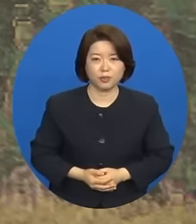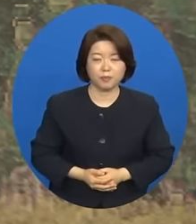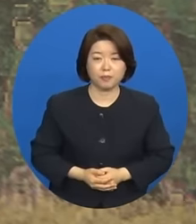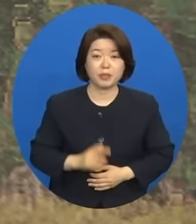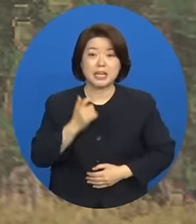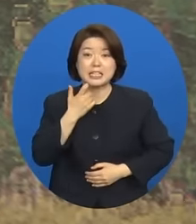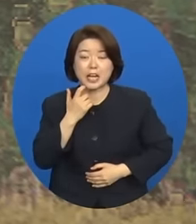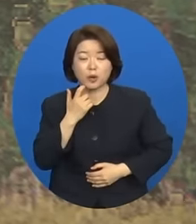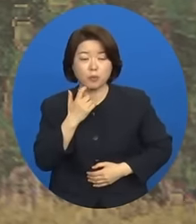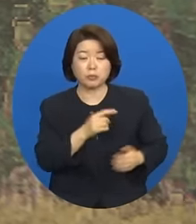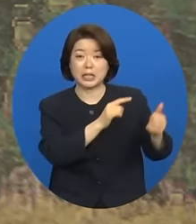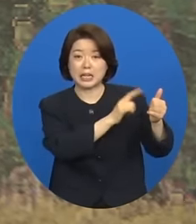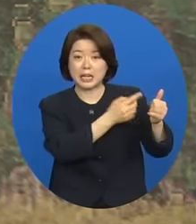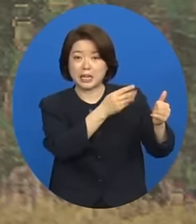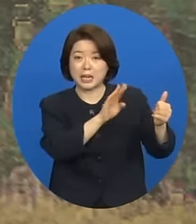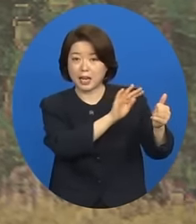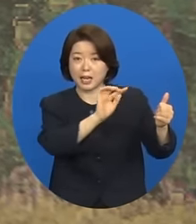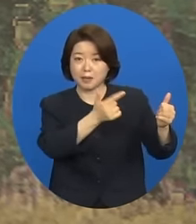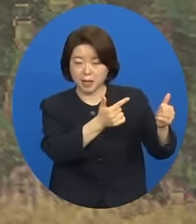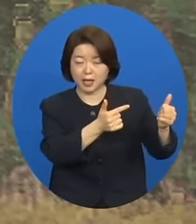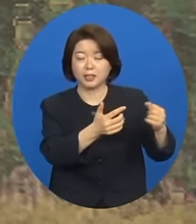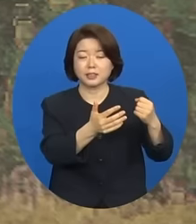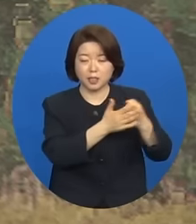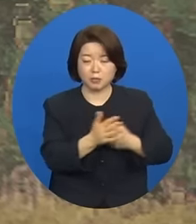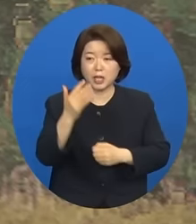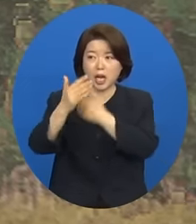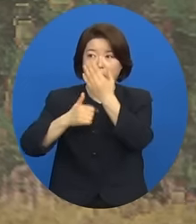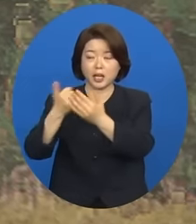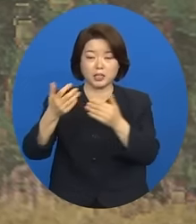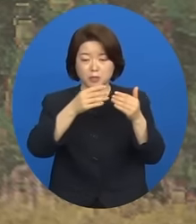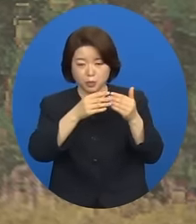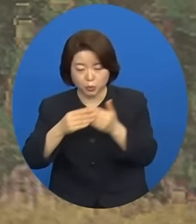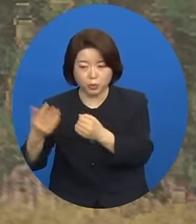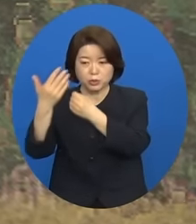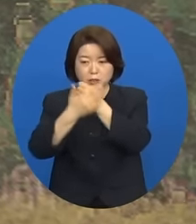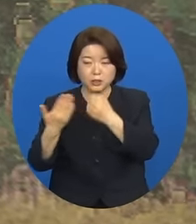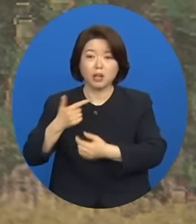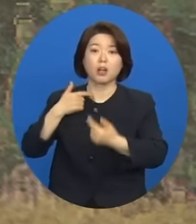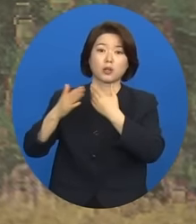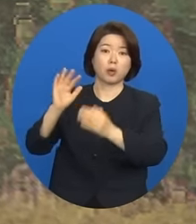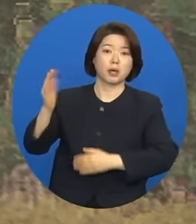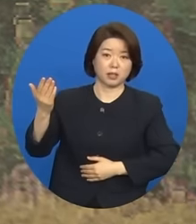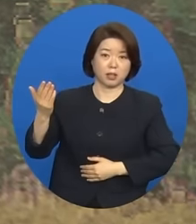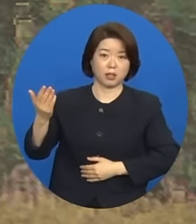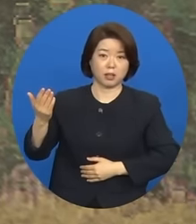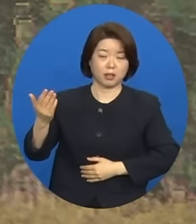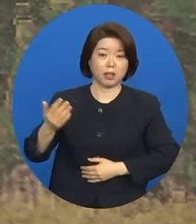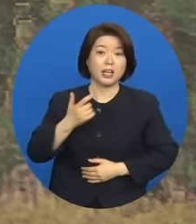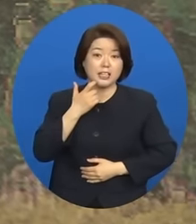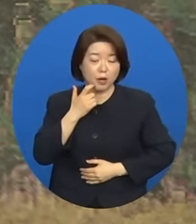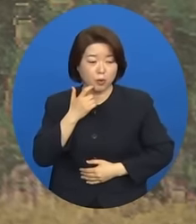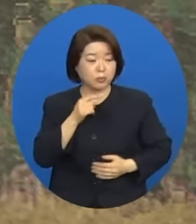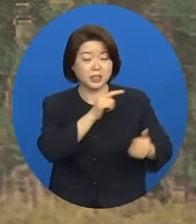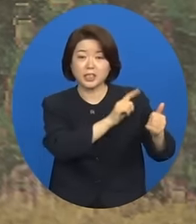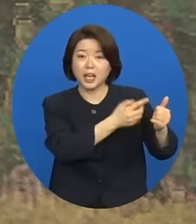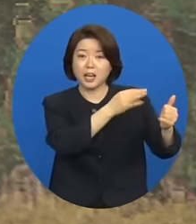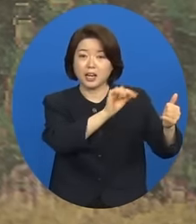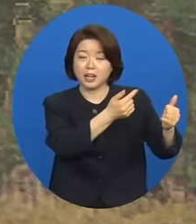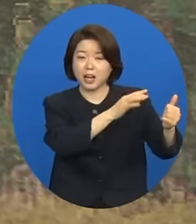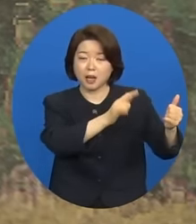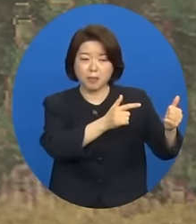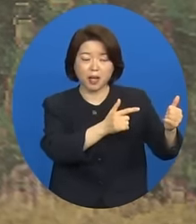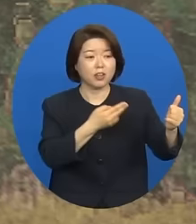때문에 하나님의 도우심을 또한 은혜를 경험하게 됩니다. 라반이 아니었으면 몰랐을 거예요. 그러니까 그 라반도